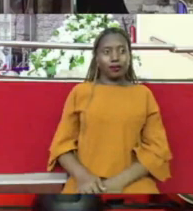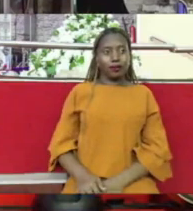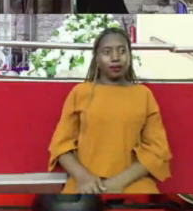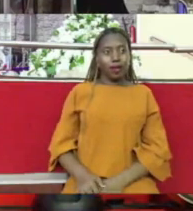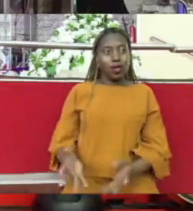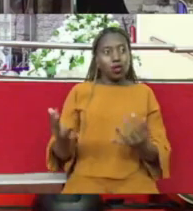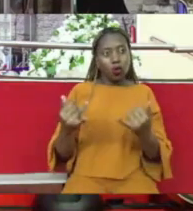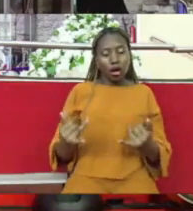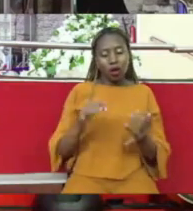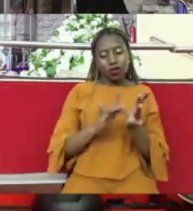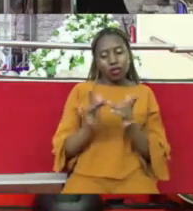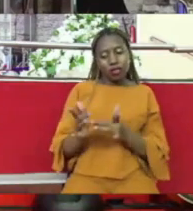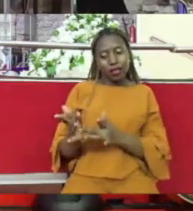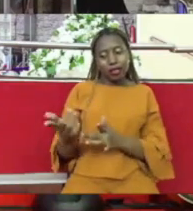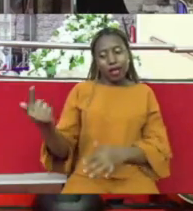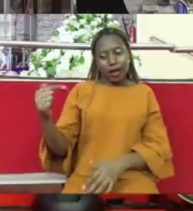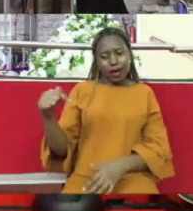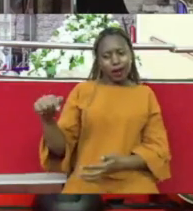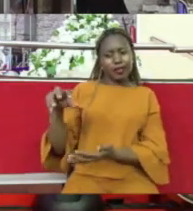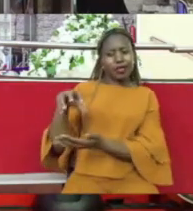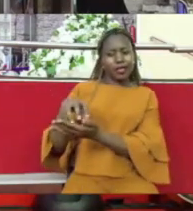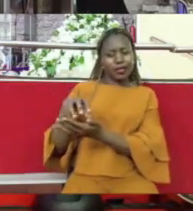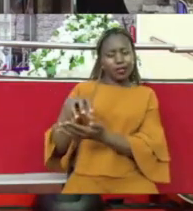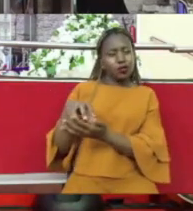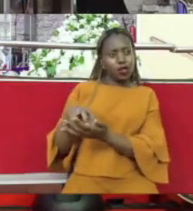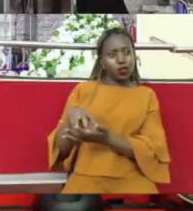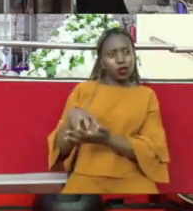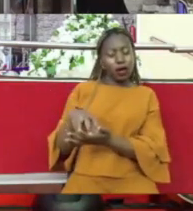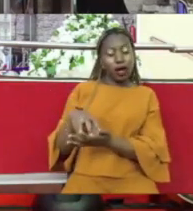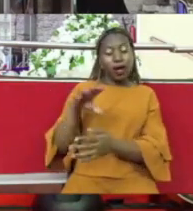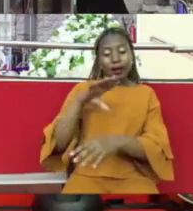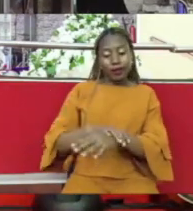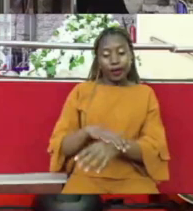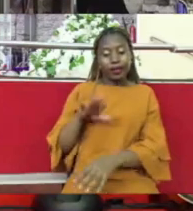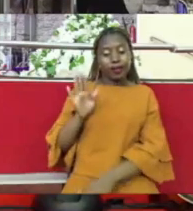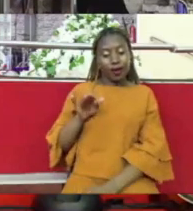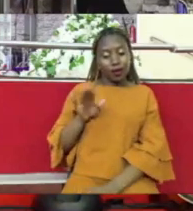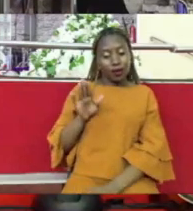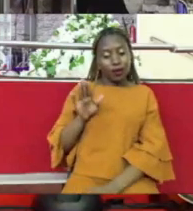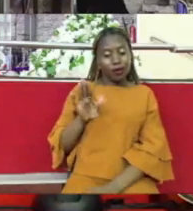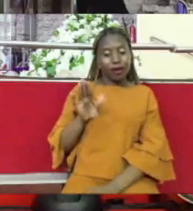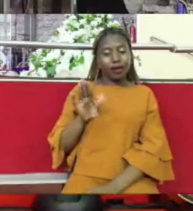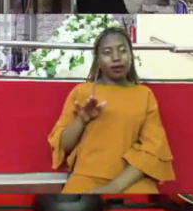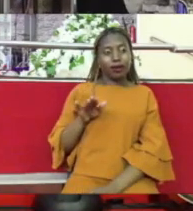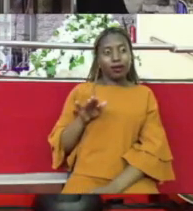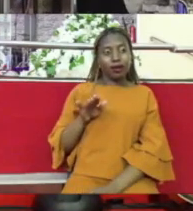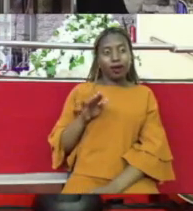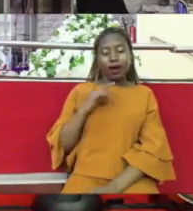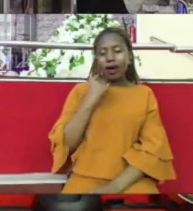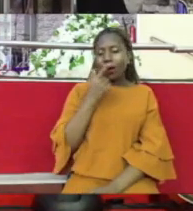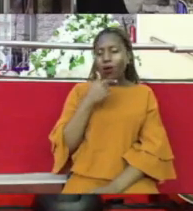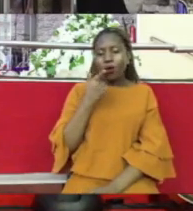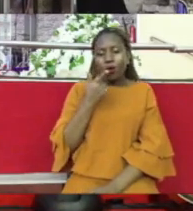this scenario. Na hivyo basi Yesu anaingia katika hali hii. And he finds a woman. Na anapata huyu mwanadada. Who has also